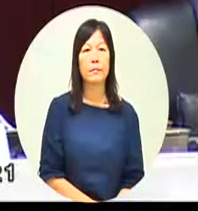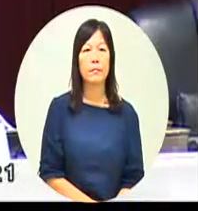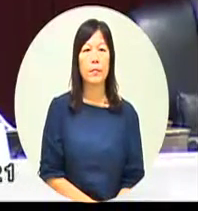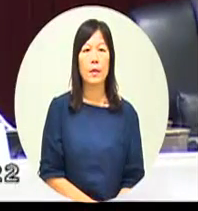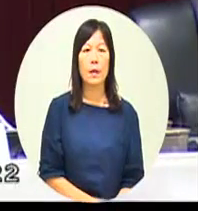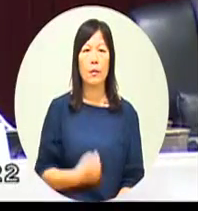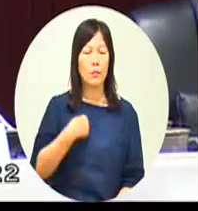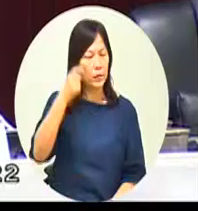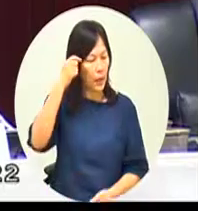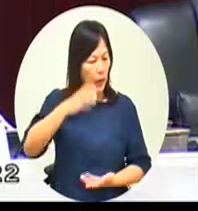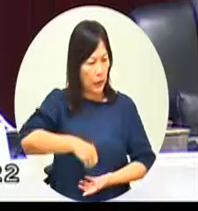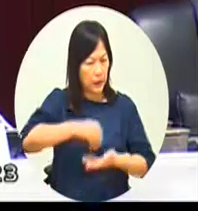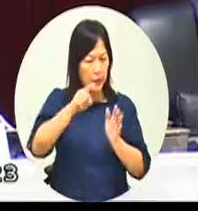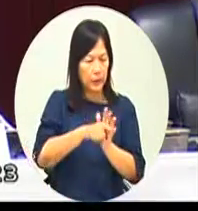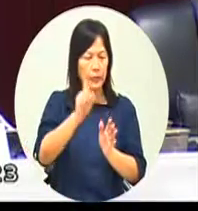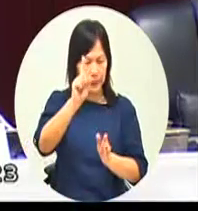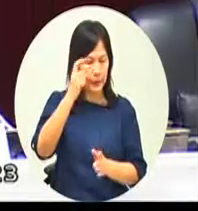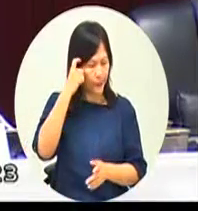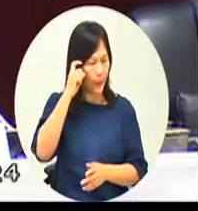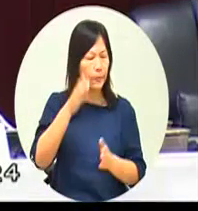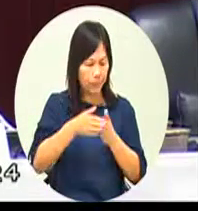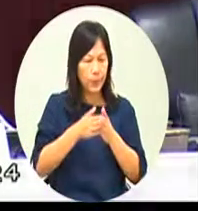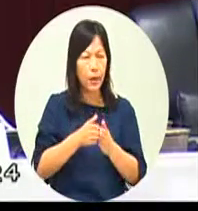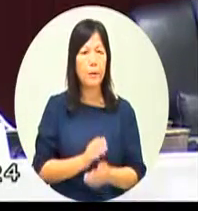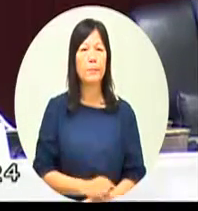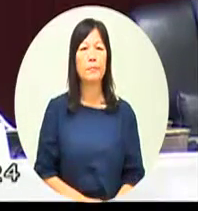本席想要提出一个想法，